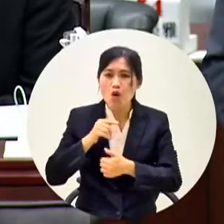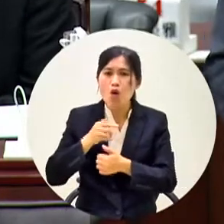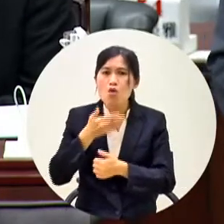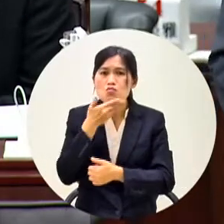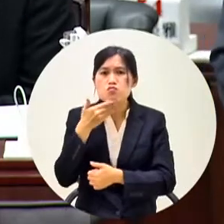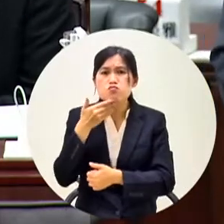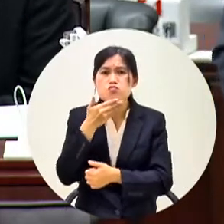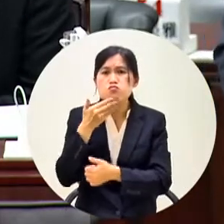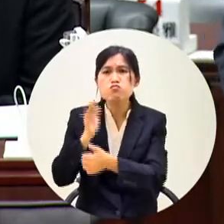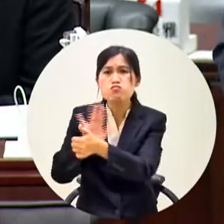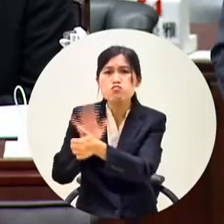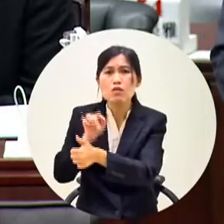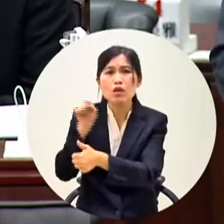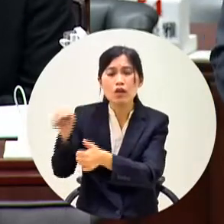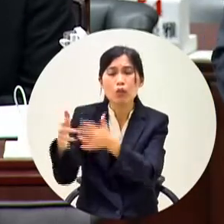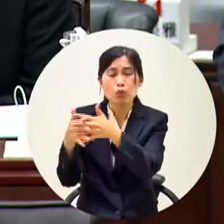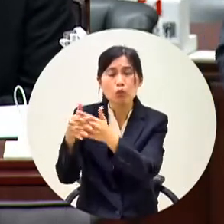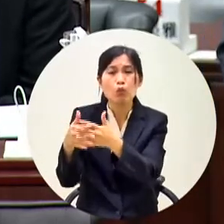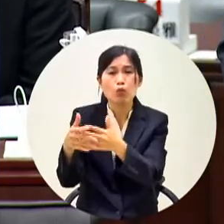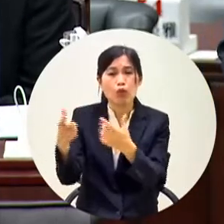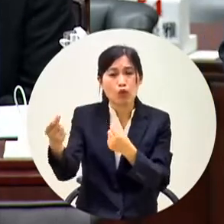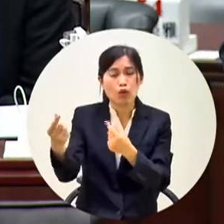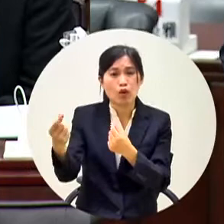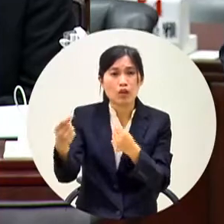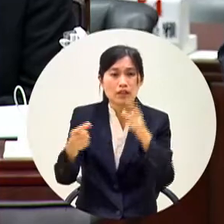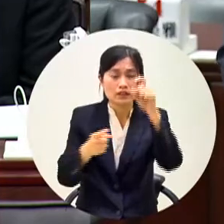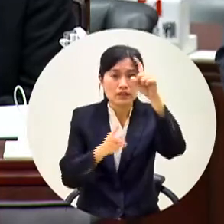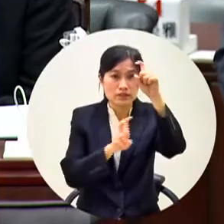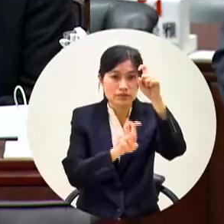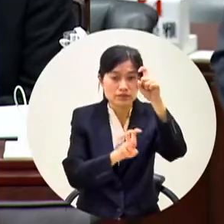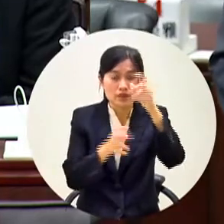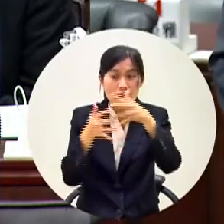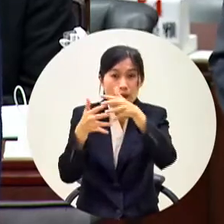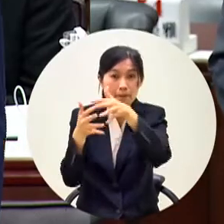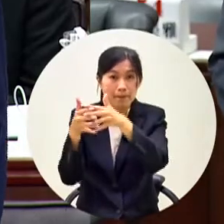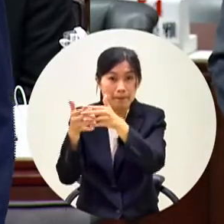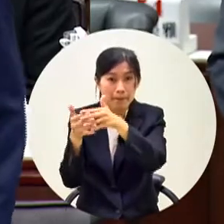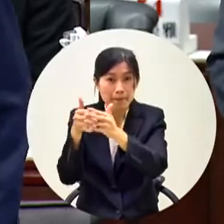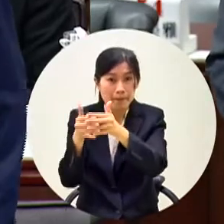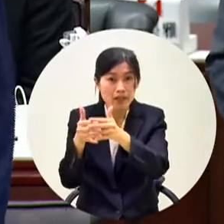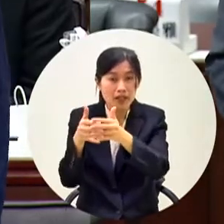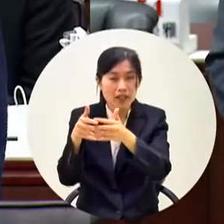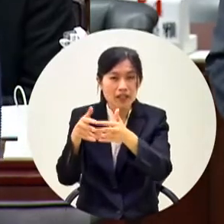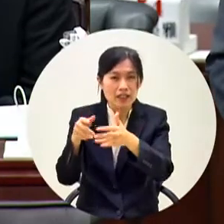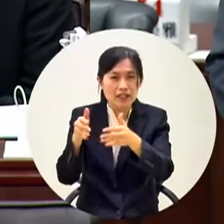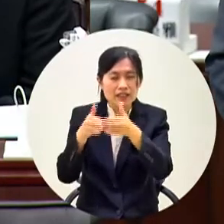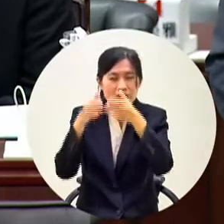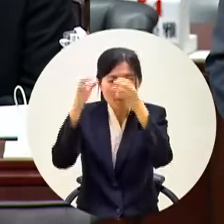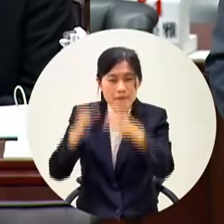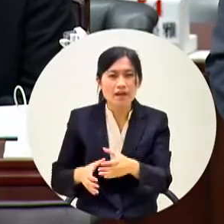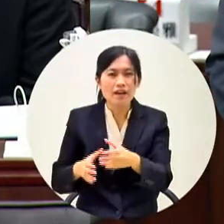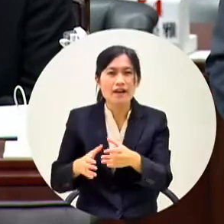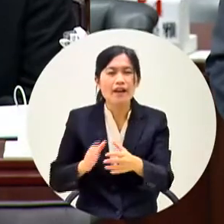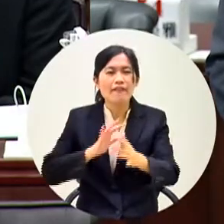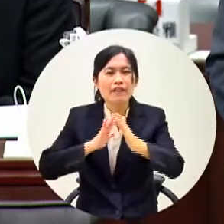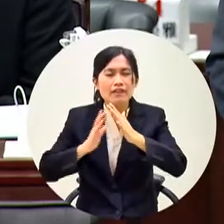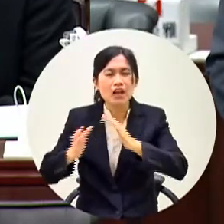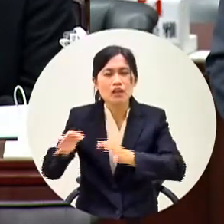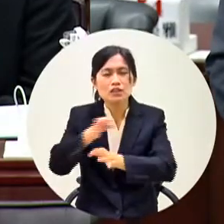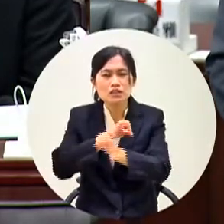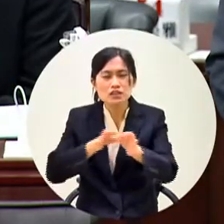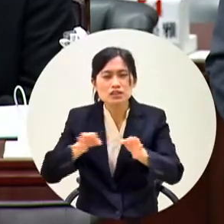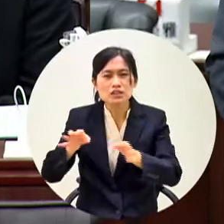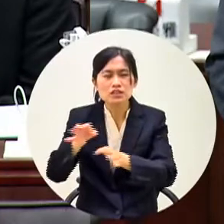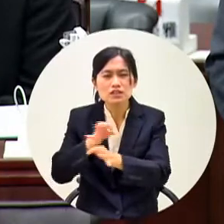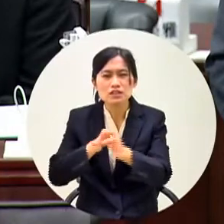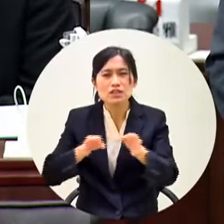以在11月20日在美方即将举行的这个繁荣经济伙伴对话里面，它的范围你可以